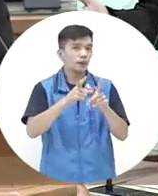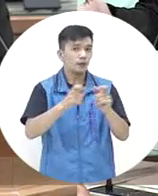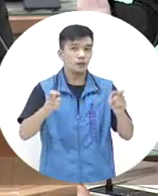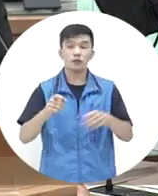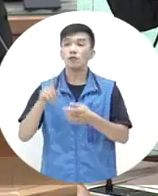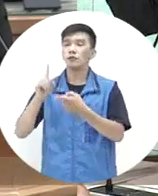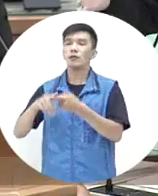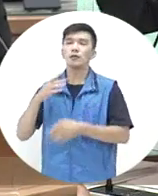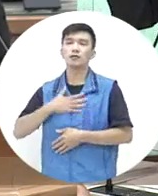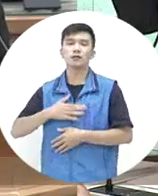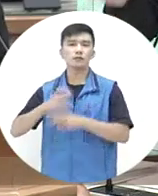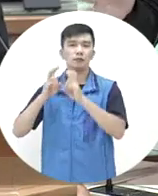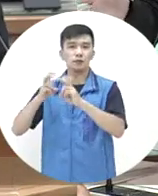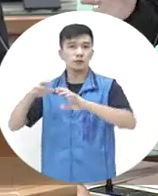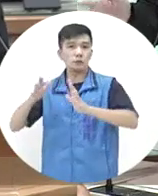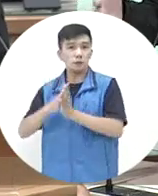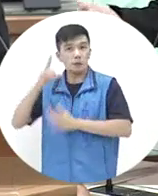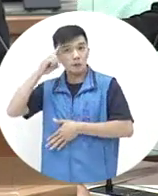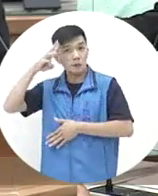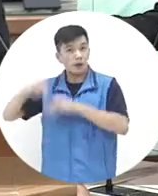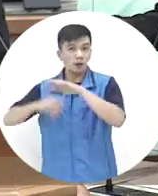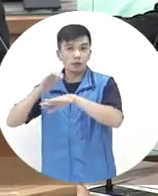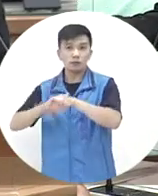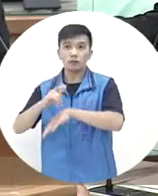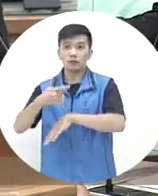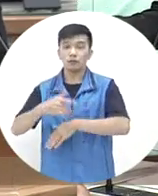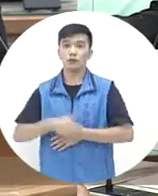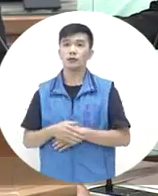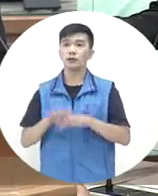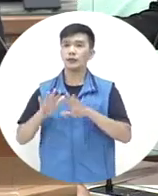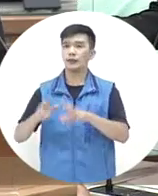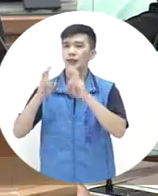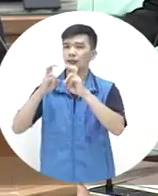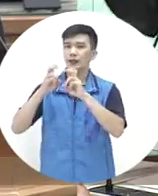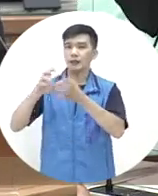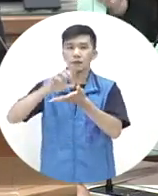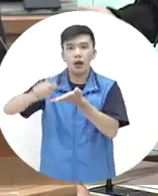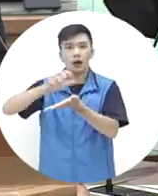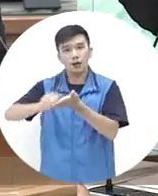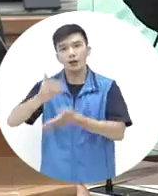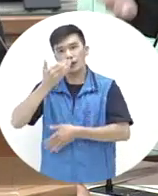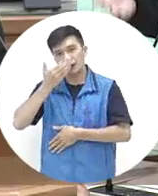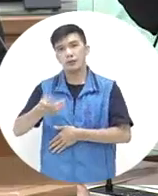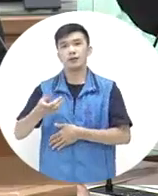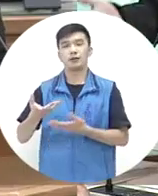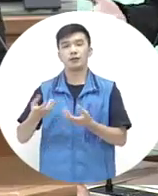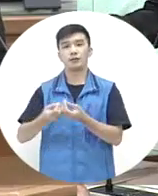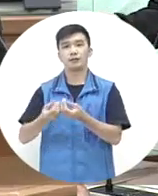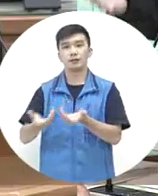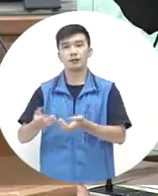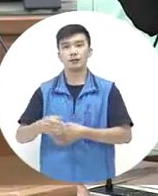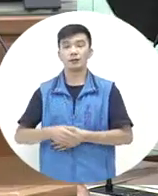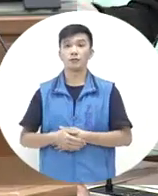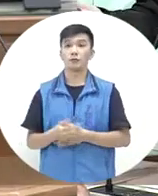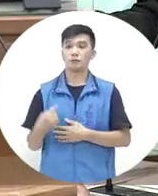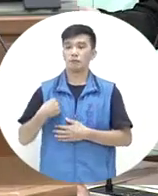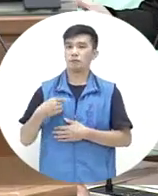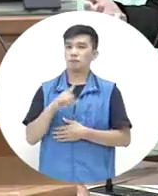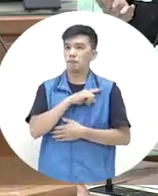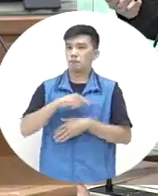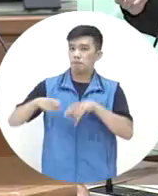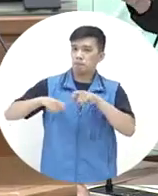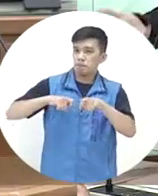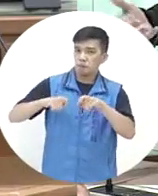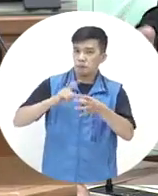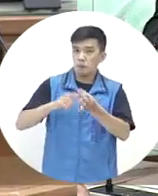们也知道说现在很多的捷运工程就遇到流标的问题哦。那甚至我们自己有很多的计划送到中央、嗯、啊，就